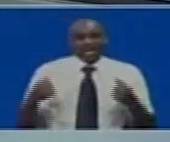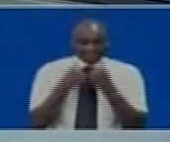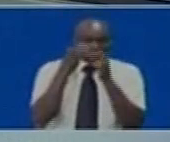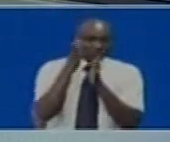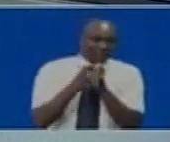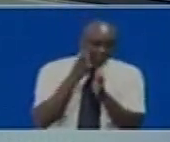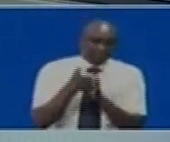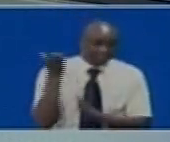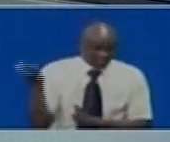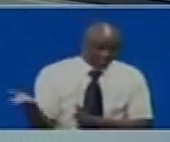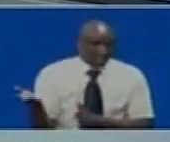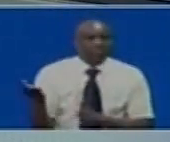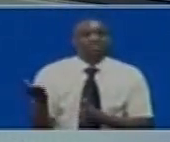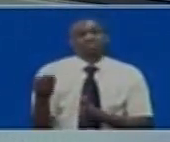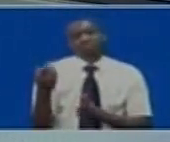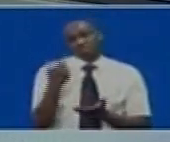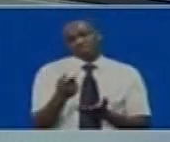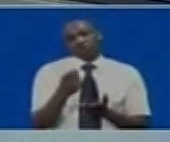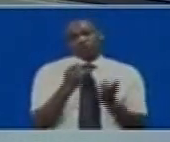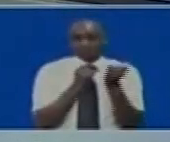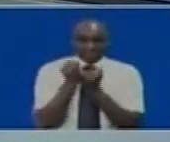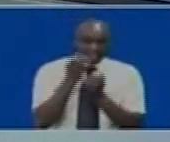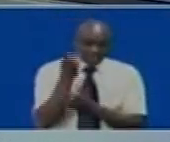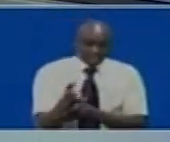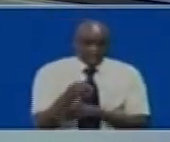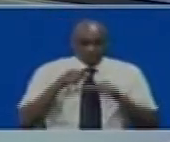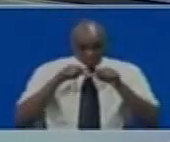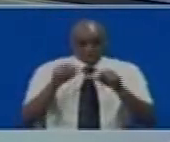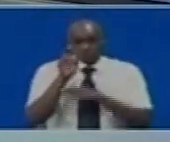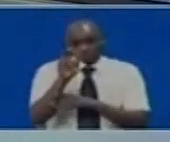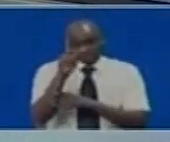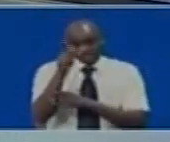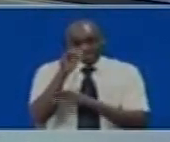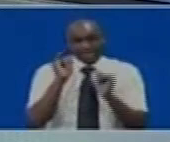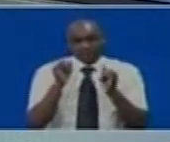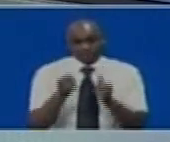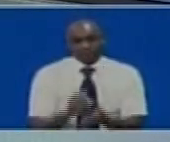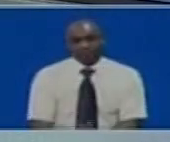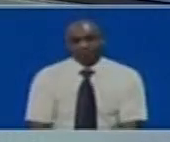ajali huko Naivasha usiku wa Jumamosi. Endelea kuwa nasi basi kwenye KTN News.